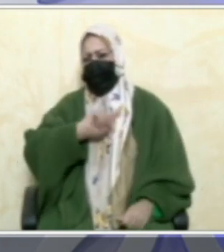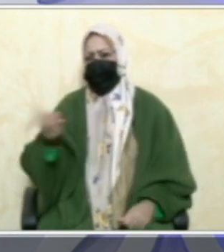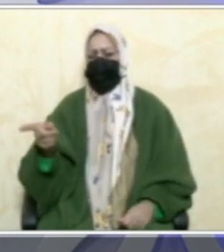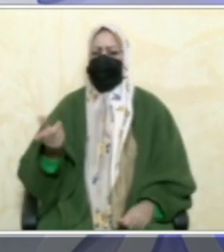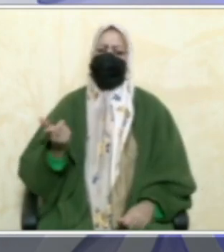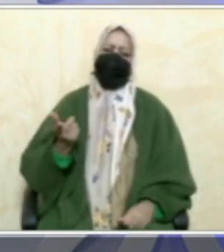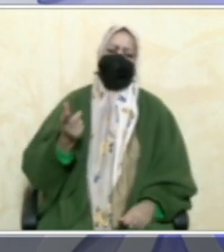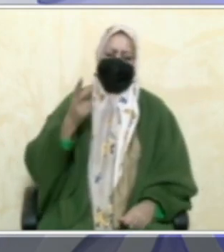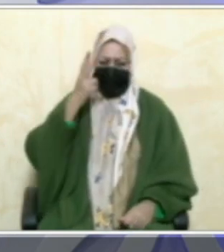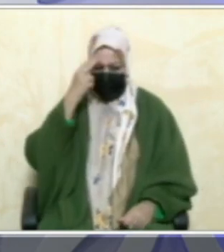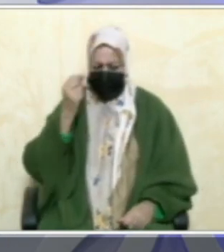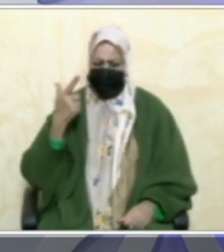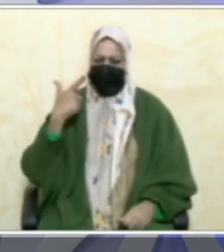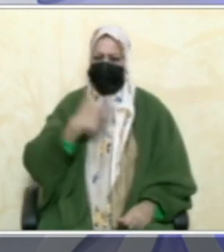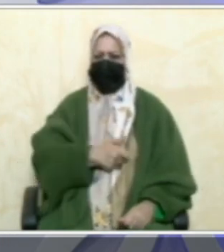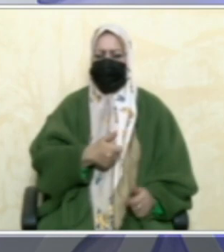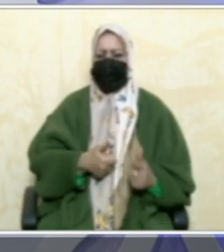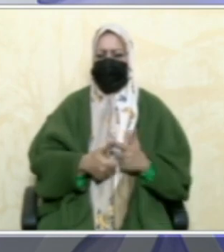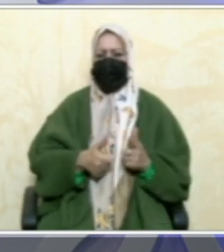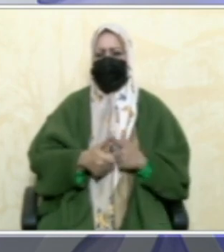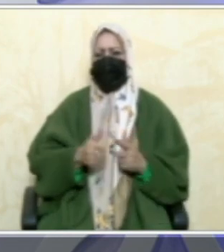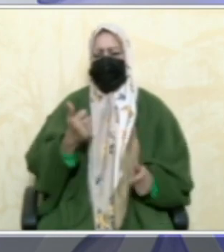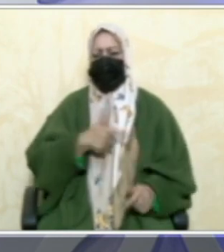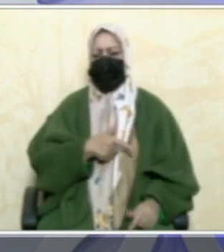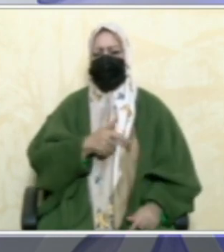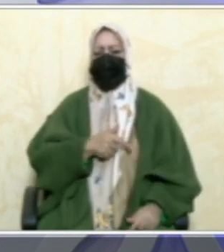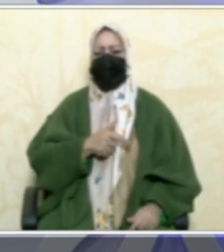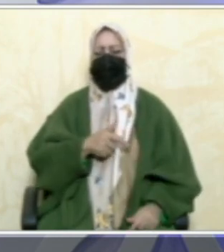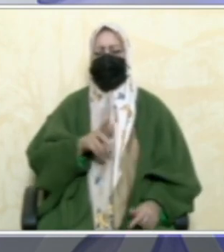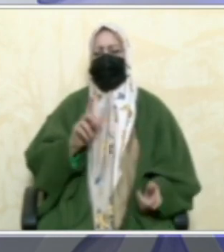نجد من المتصهينين من ما زال يبرر.